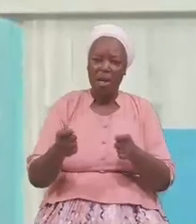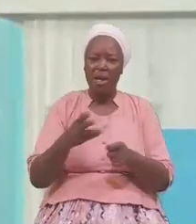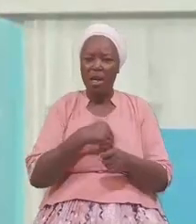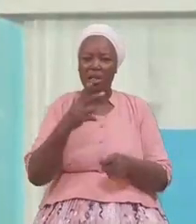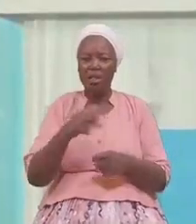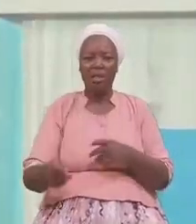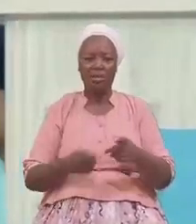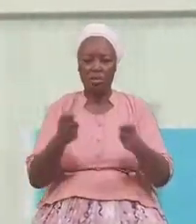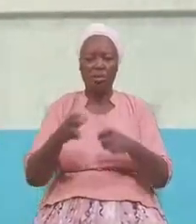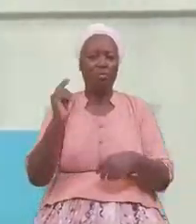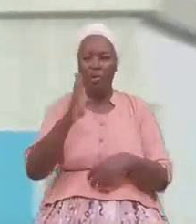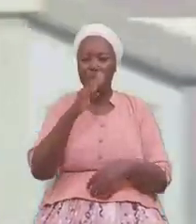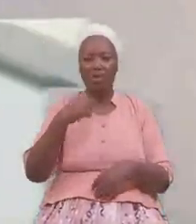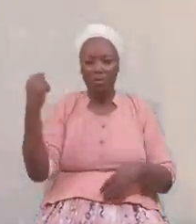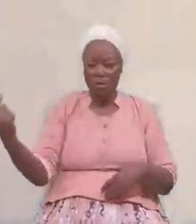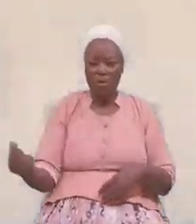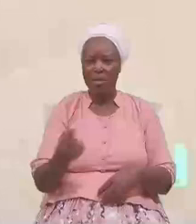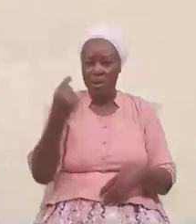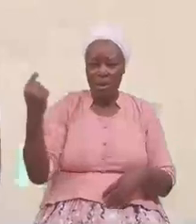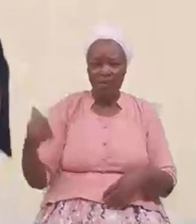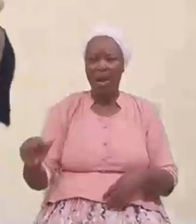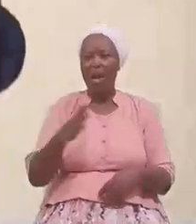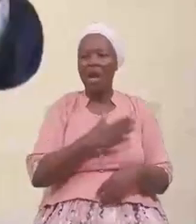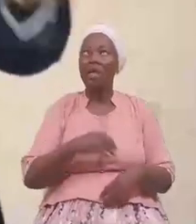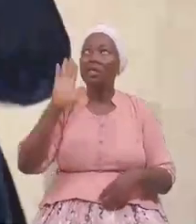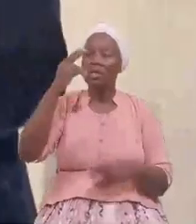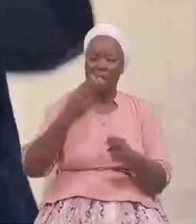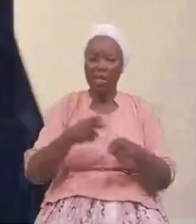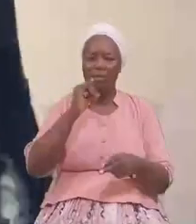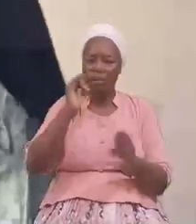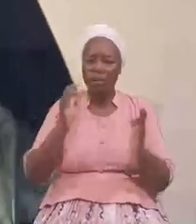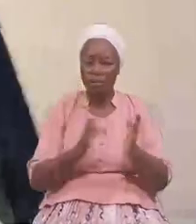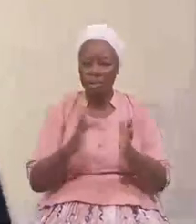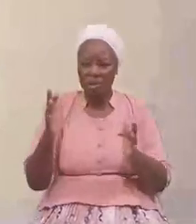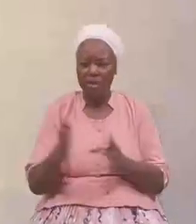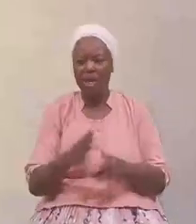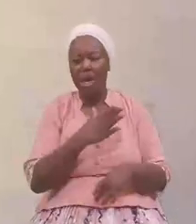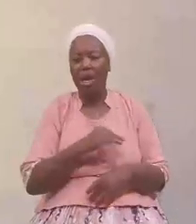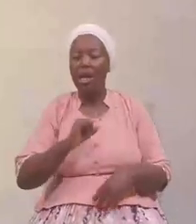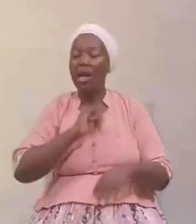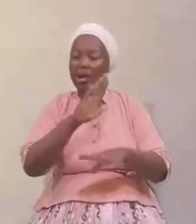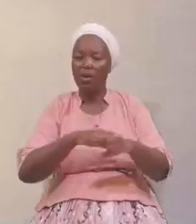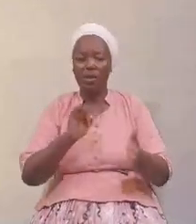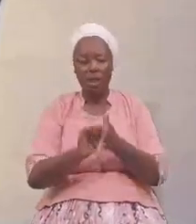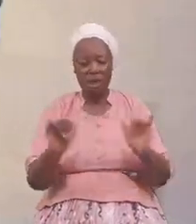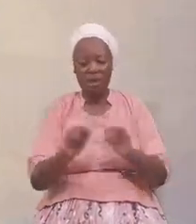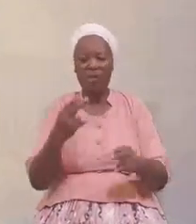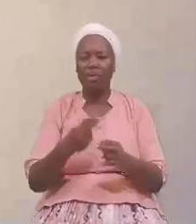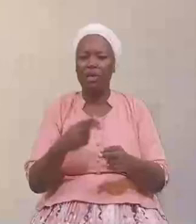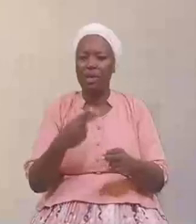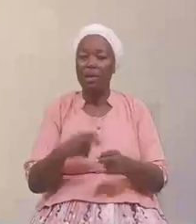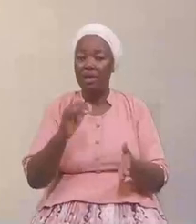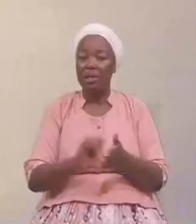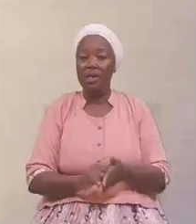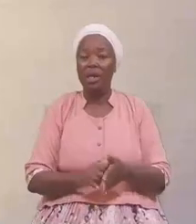pour toujours. Et son nom est Jésus. Et j'invoque ce même nom qui